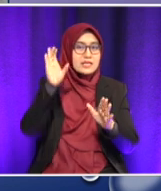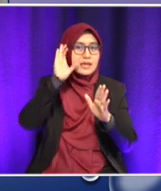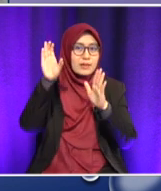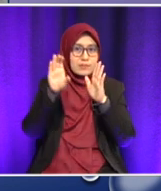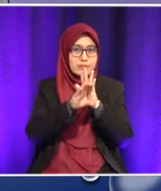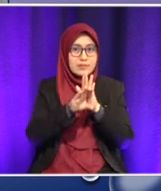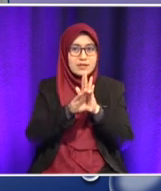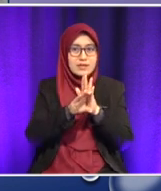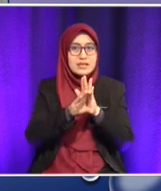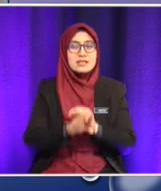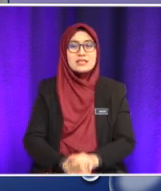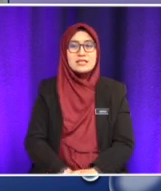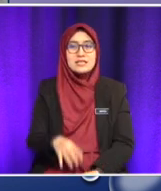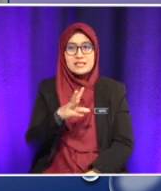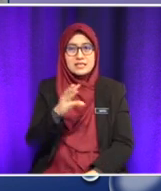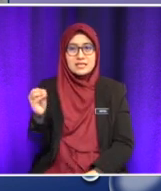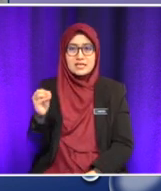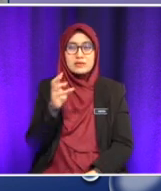mewakili mereka